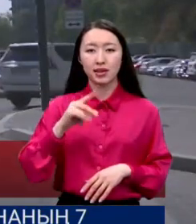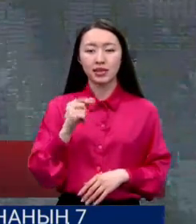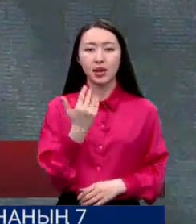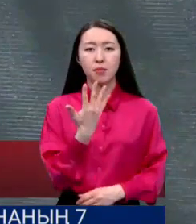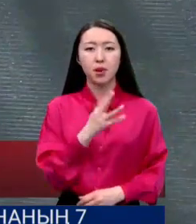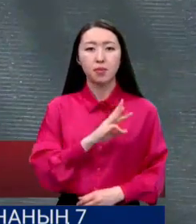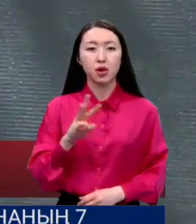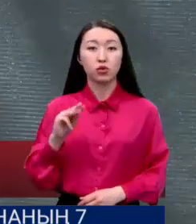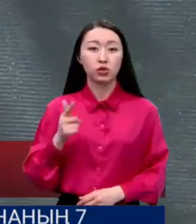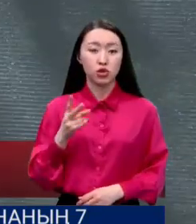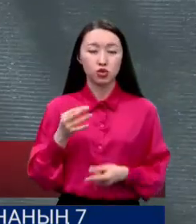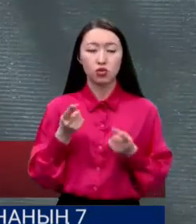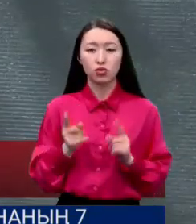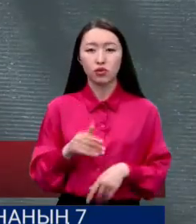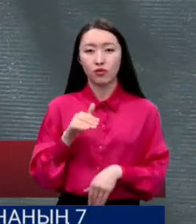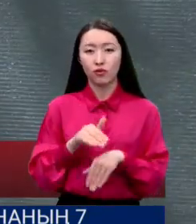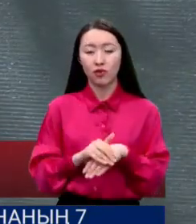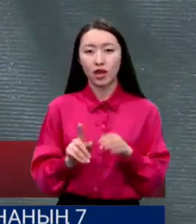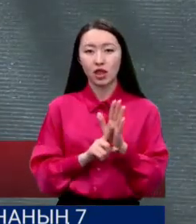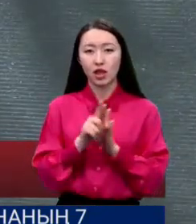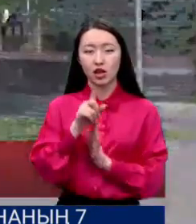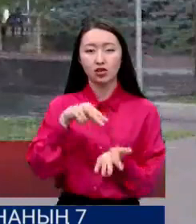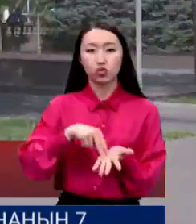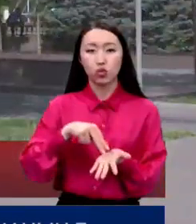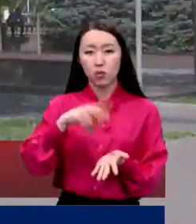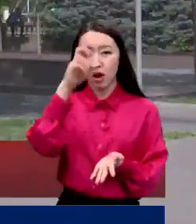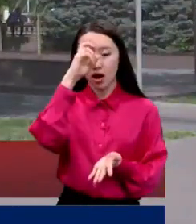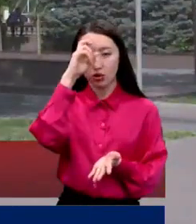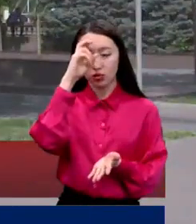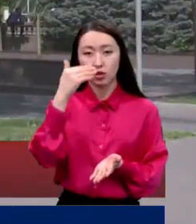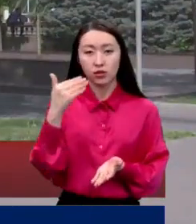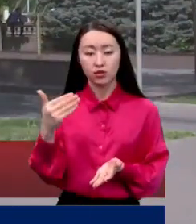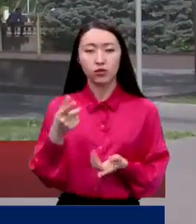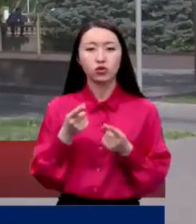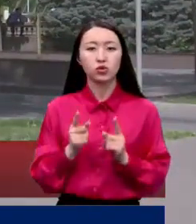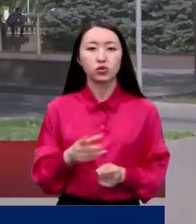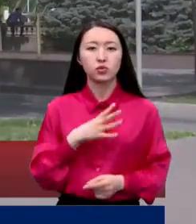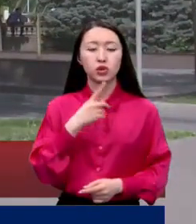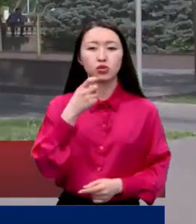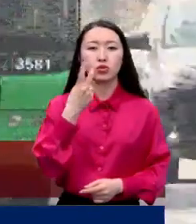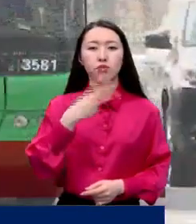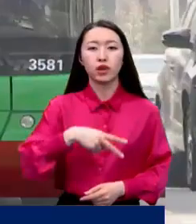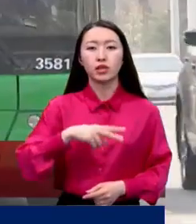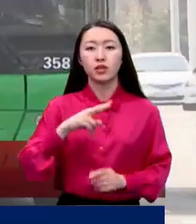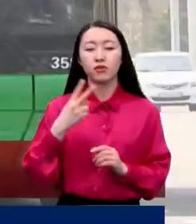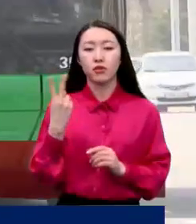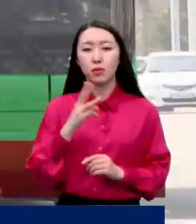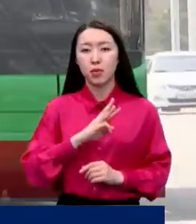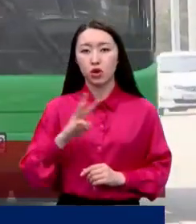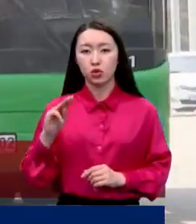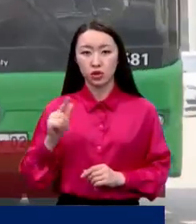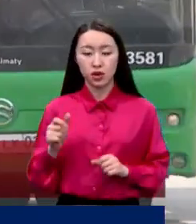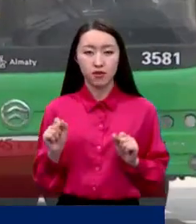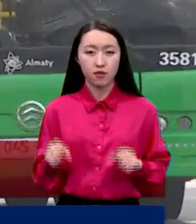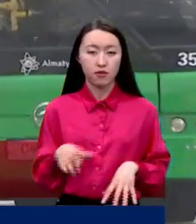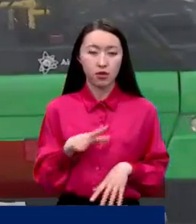5 миллионов тенге, хотя фактическая стартовая стоимость государственного пакета оценивалась в 122 миллиона тенге.